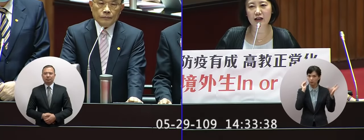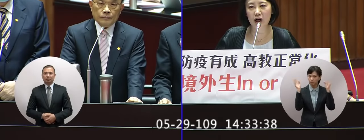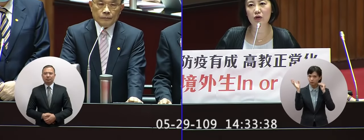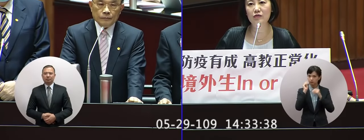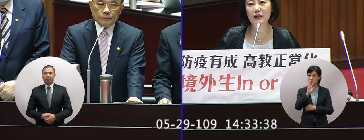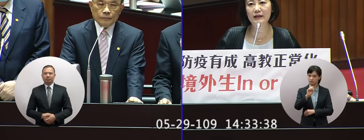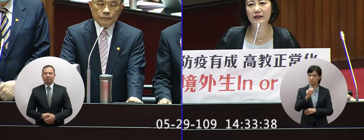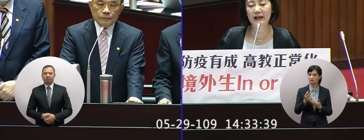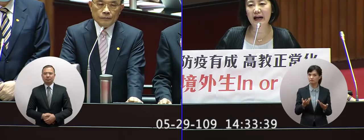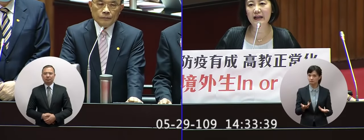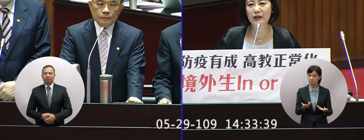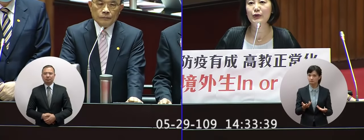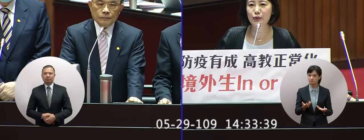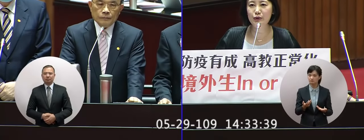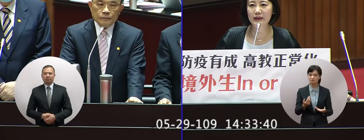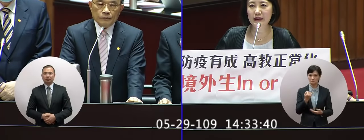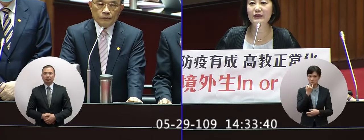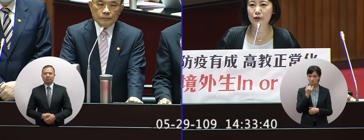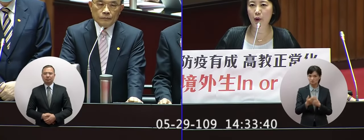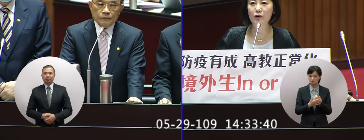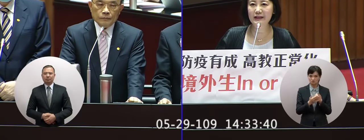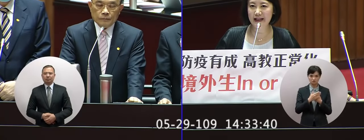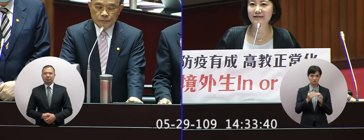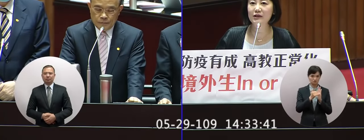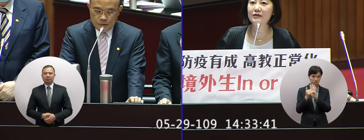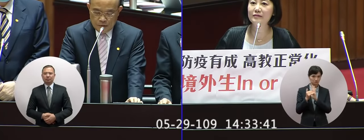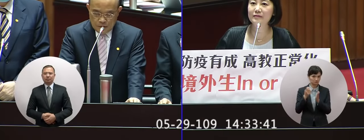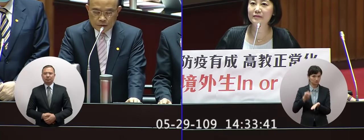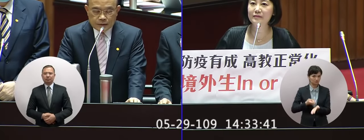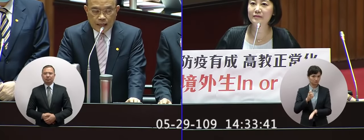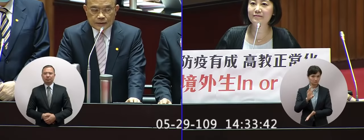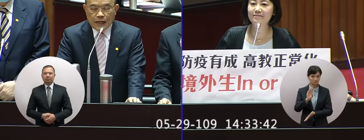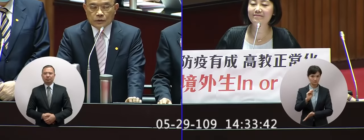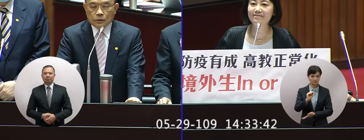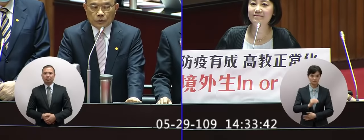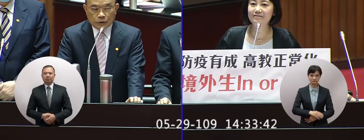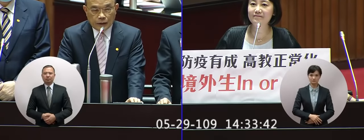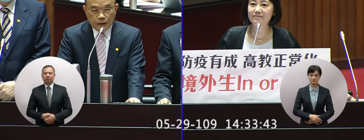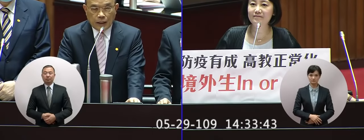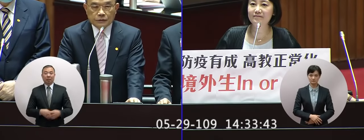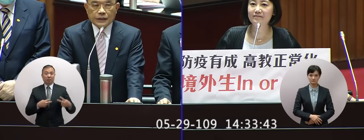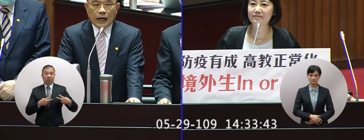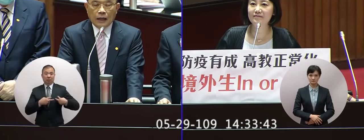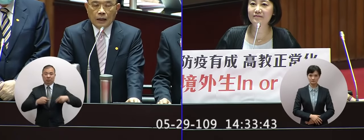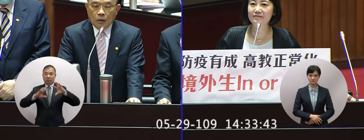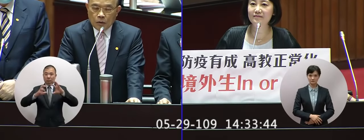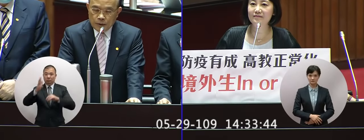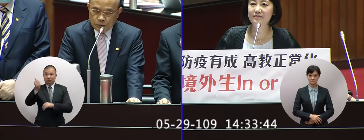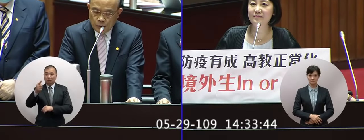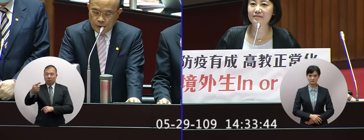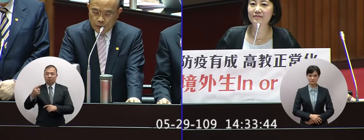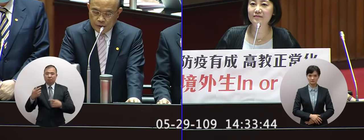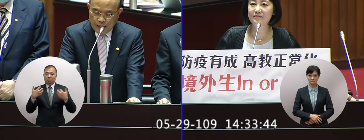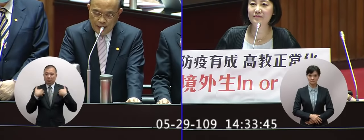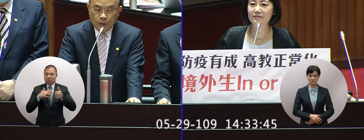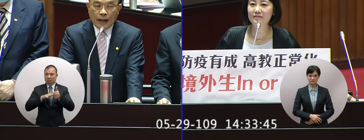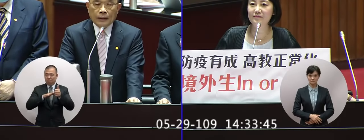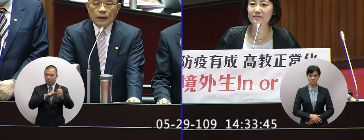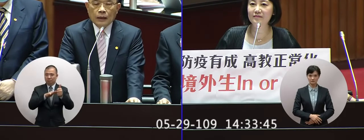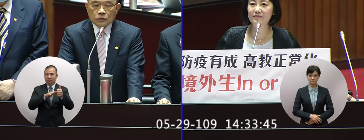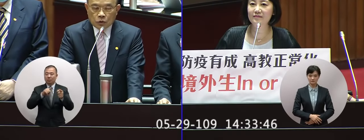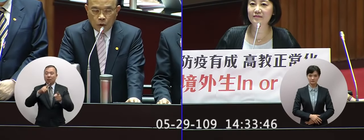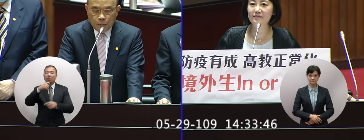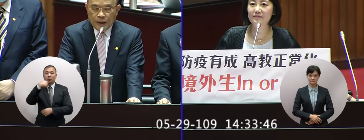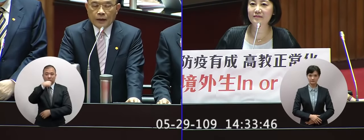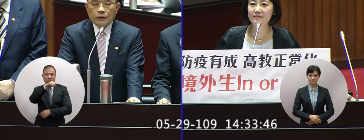如何能够来御敌从严呢？ 在蔡总统的领导下，我们对于台